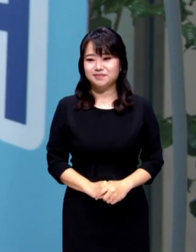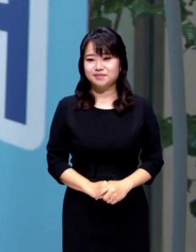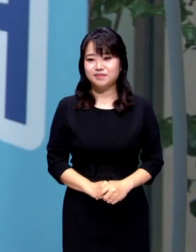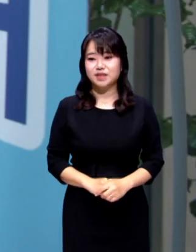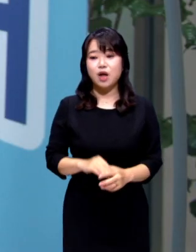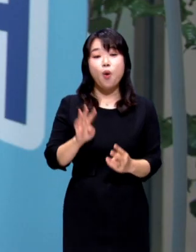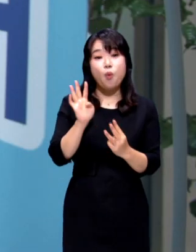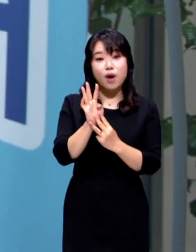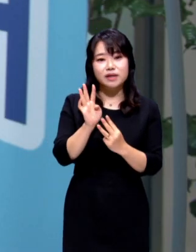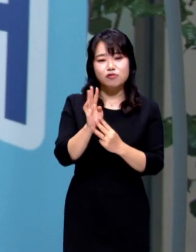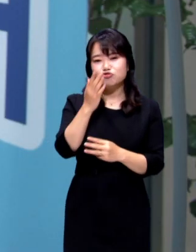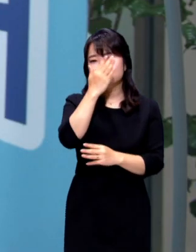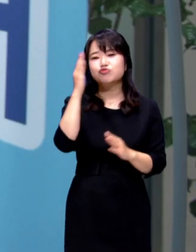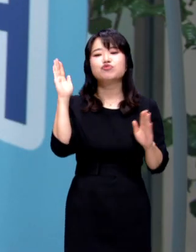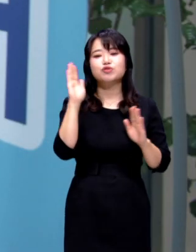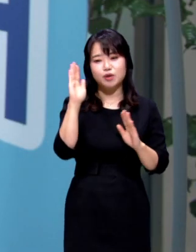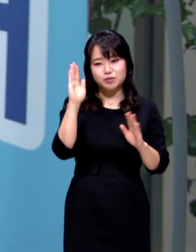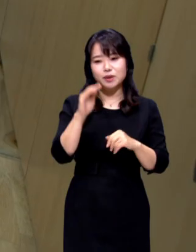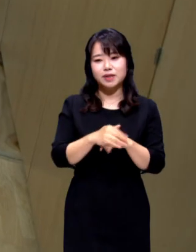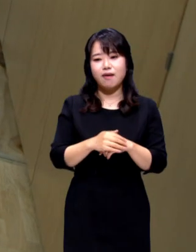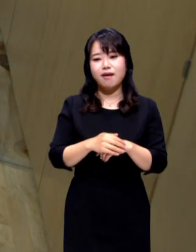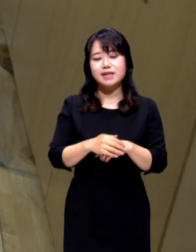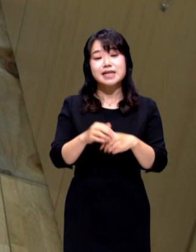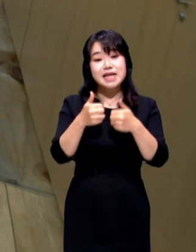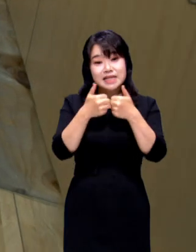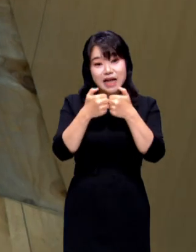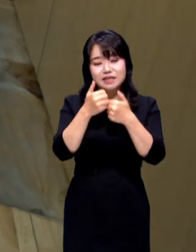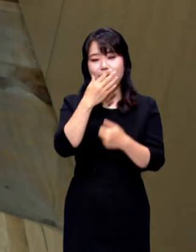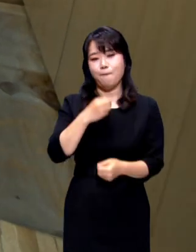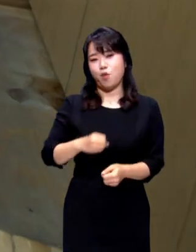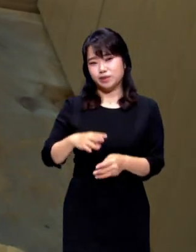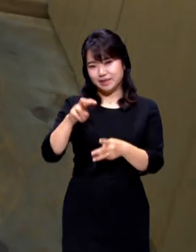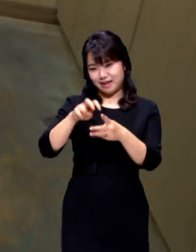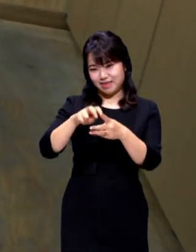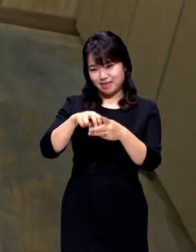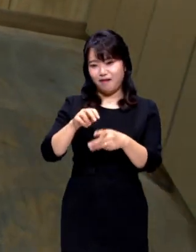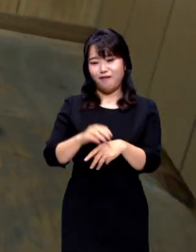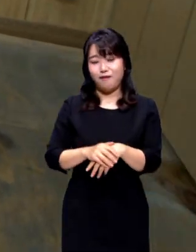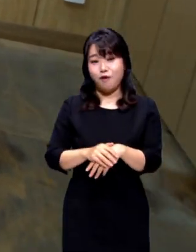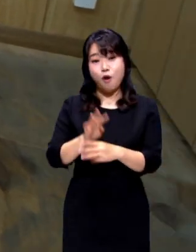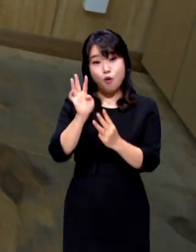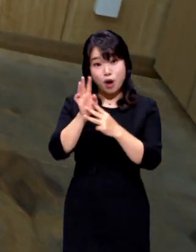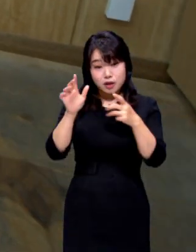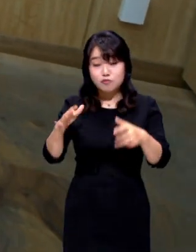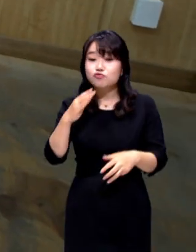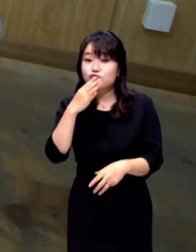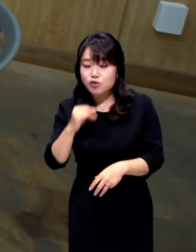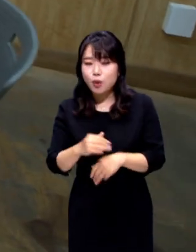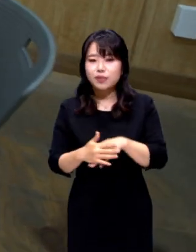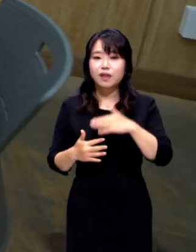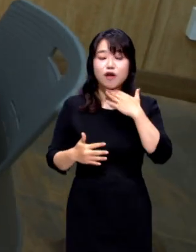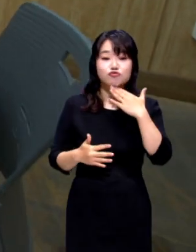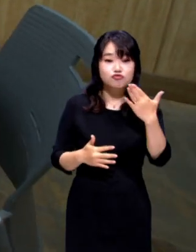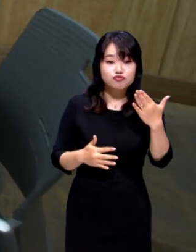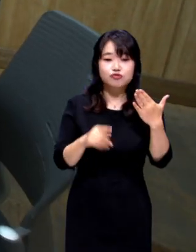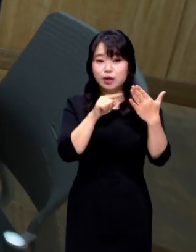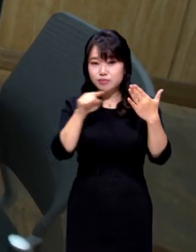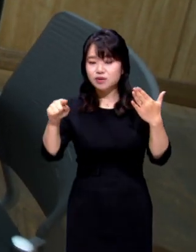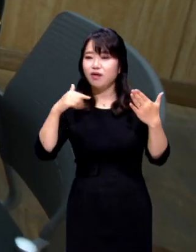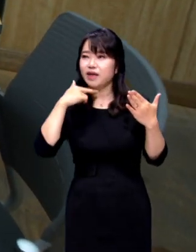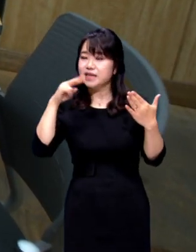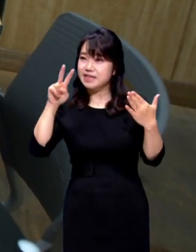관악구 청소년 상담복지센터. 관악구 학부모는 물론 만 9세에서